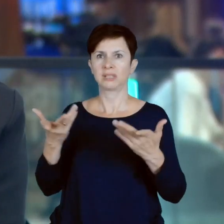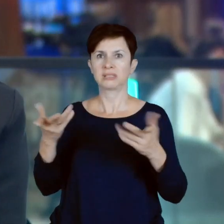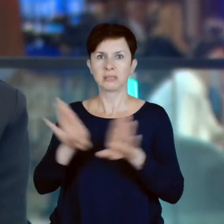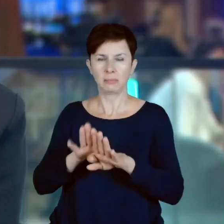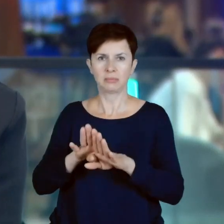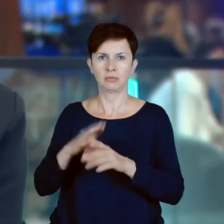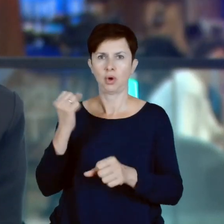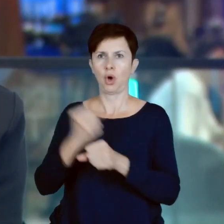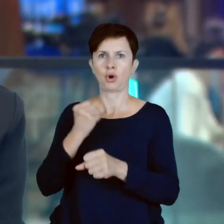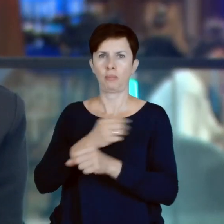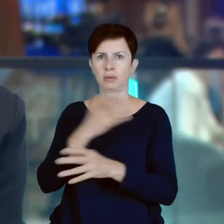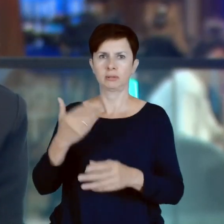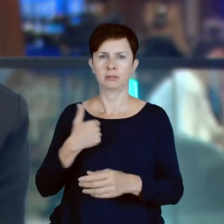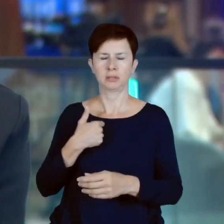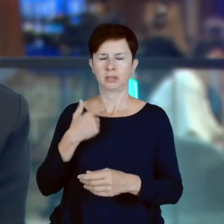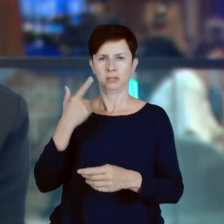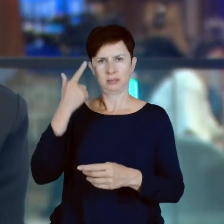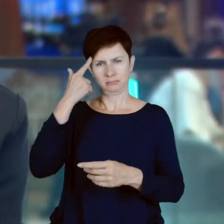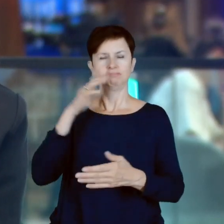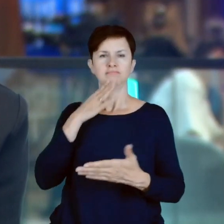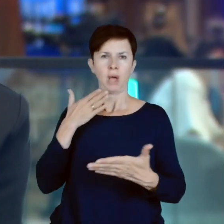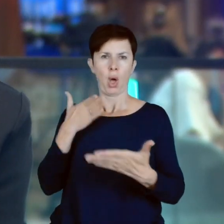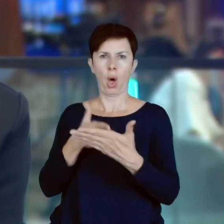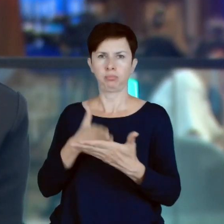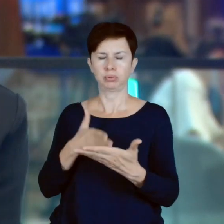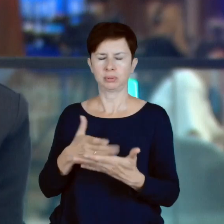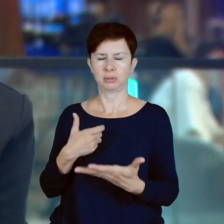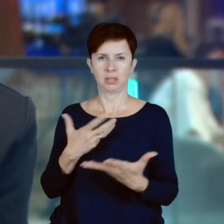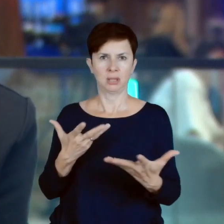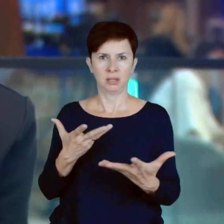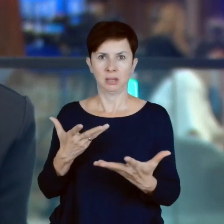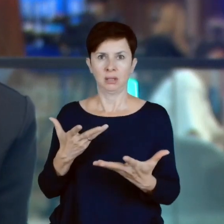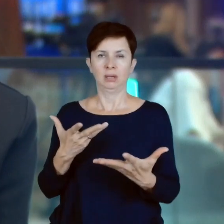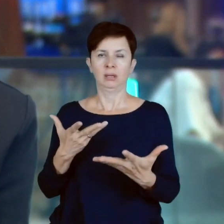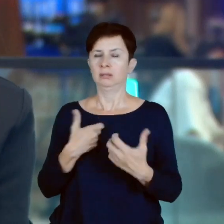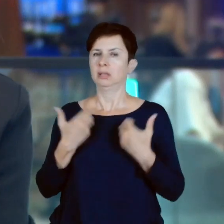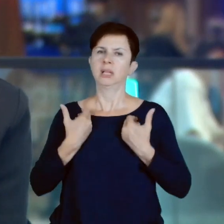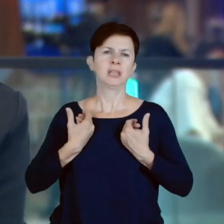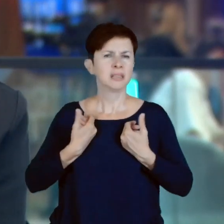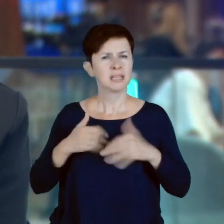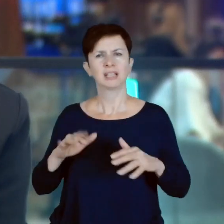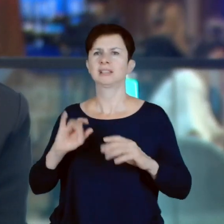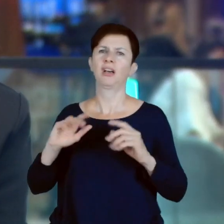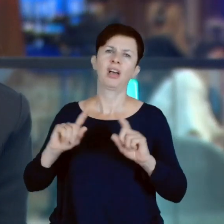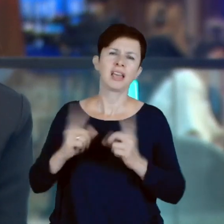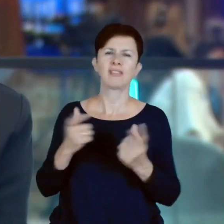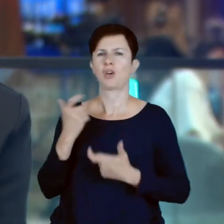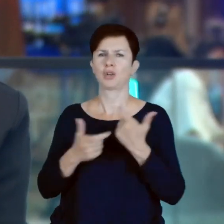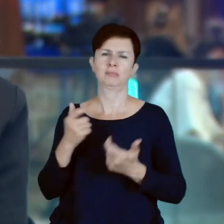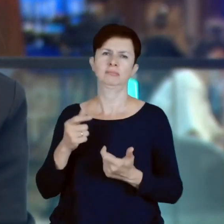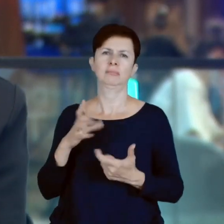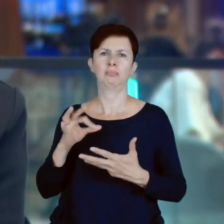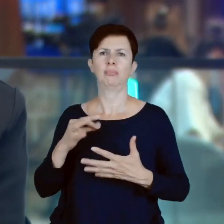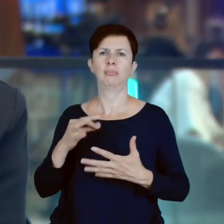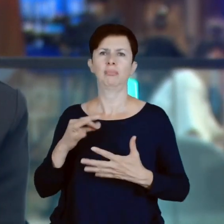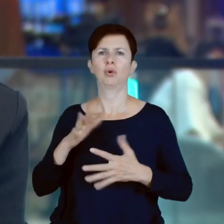opór, nie? Taki opór i to jest taki wewnętrzny opór, że nie chcę tego robić, nie chcę spróbować i tak dalej, ponieważ to wymaga dużego wysiłku,